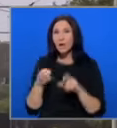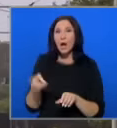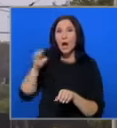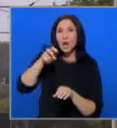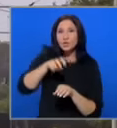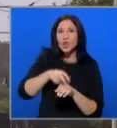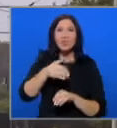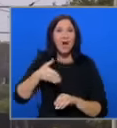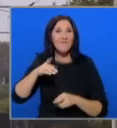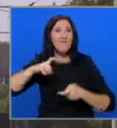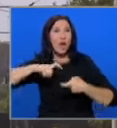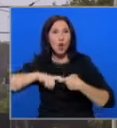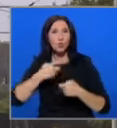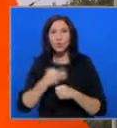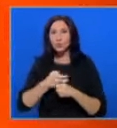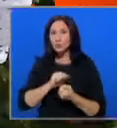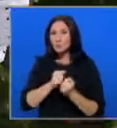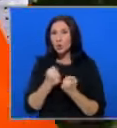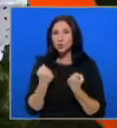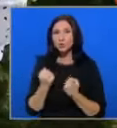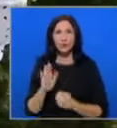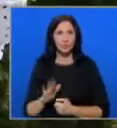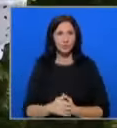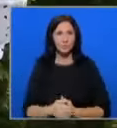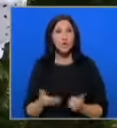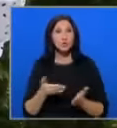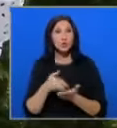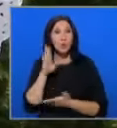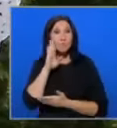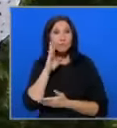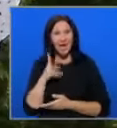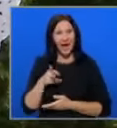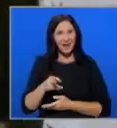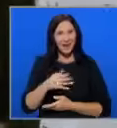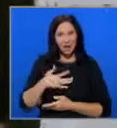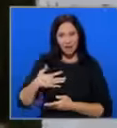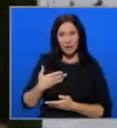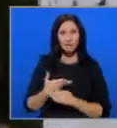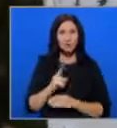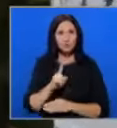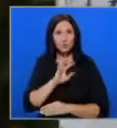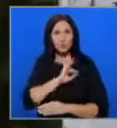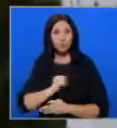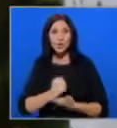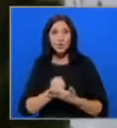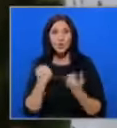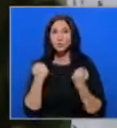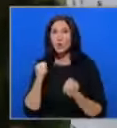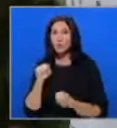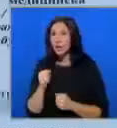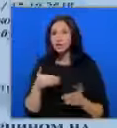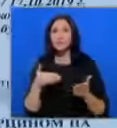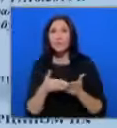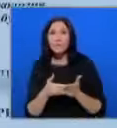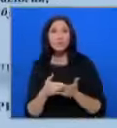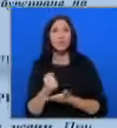вагон. Лекари се борят за живота. Защо мъж с рак на гърдата все още не може да получи лечение от здравната каса,